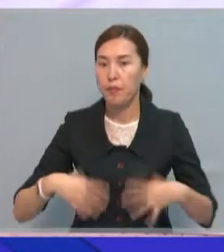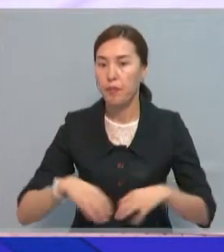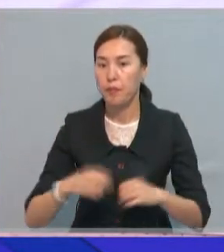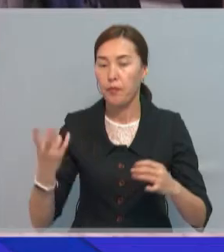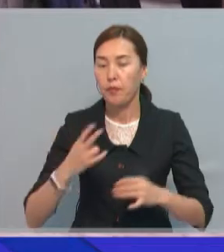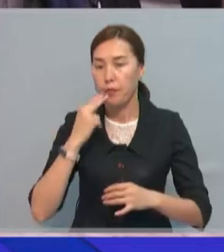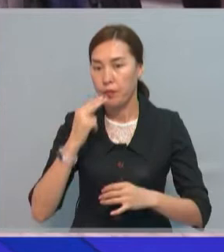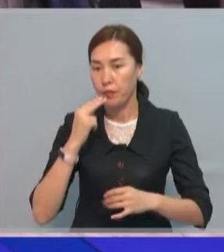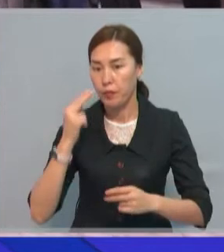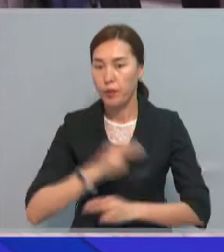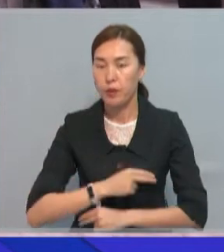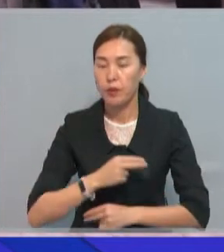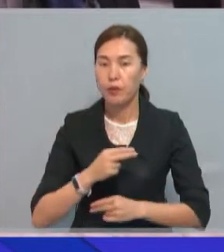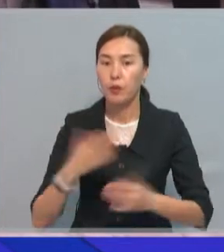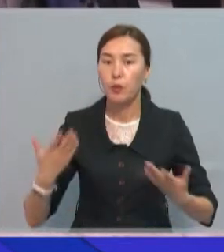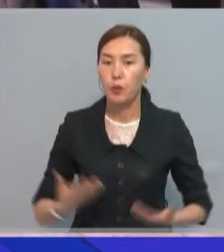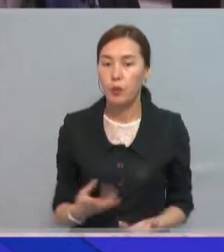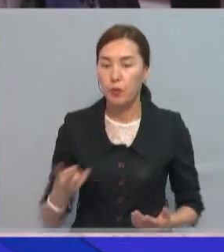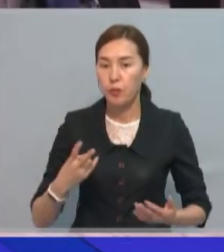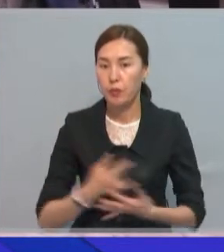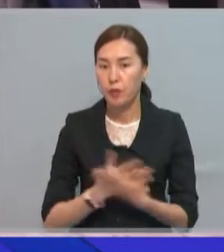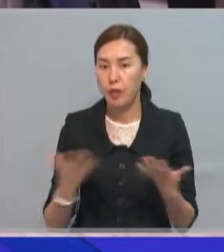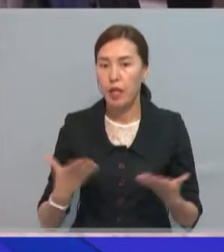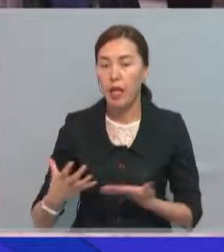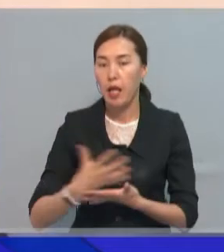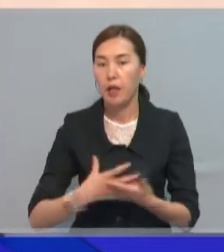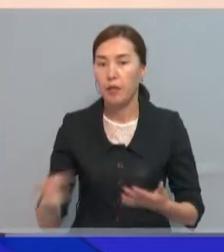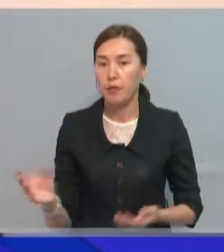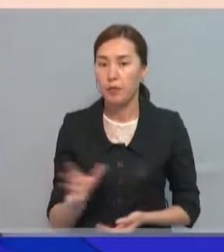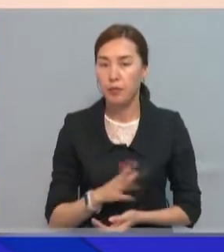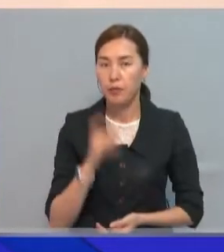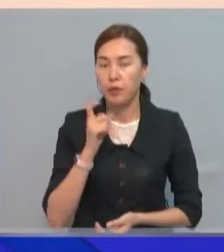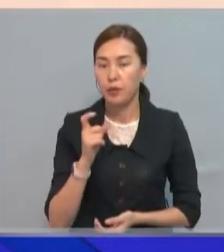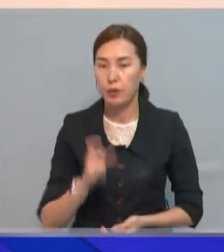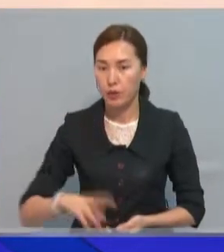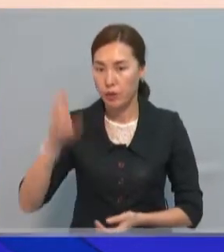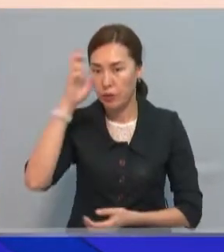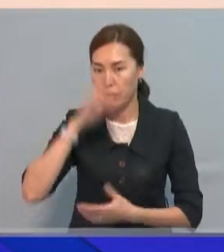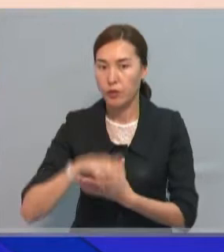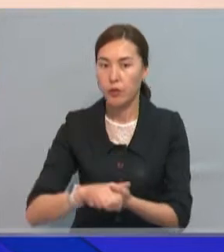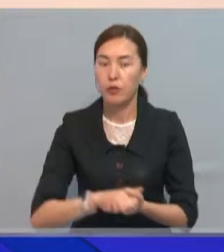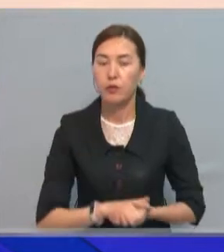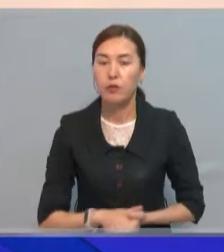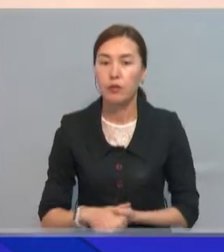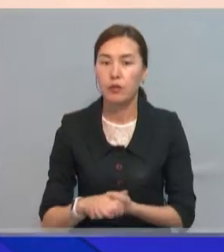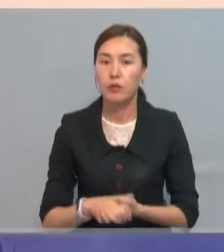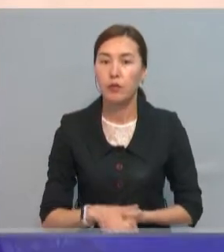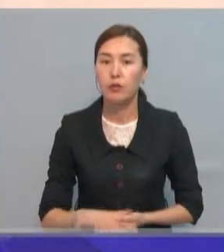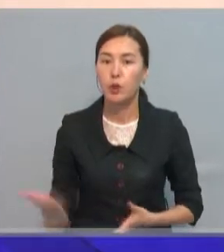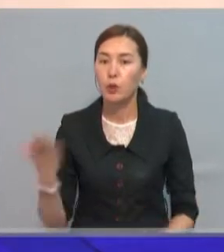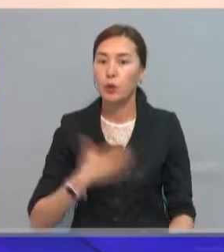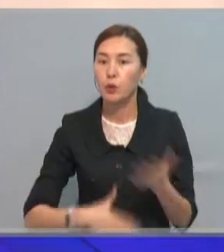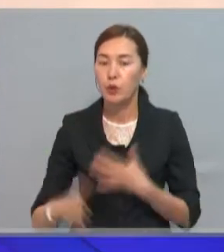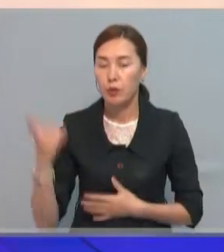отбасыларға қажетті азық-түлік тауарлары мен тұрмыстық қажеттілік заттарын жинақтады. Халықтың елдің бірлігі